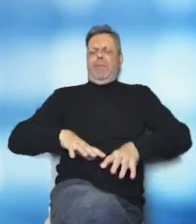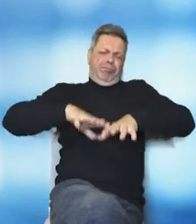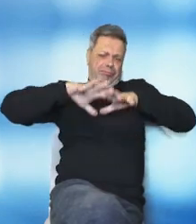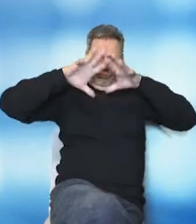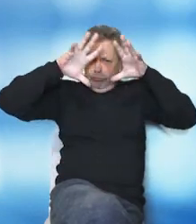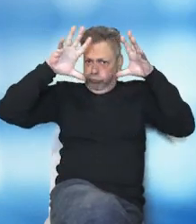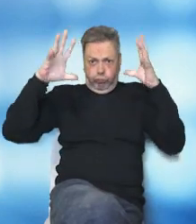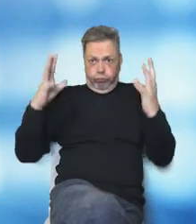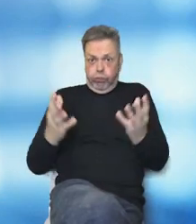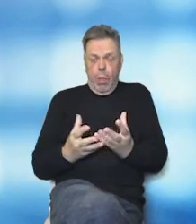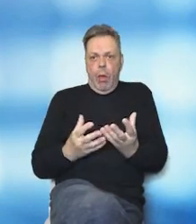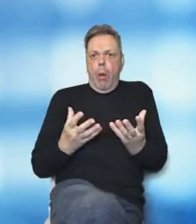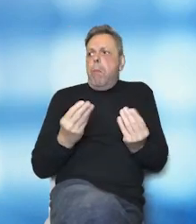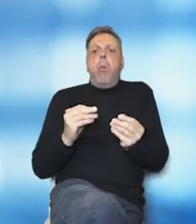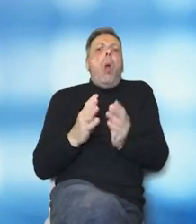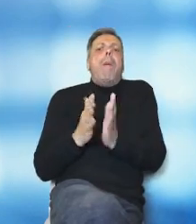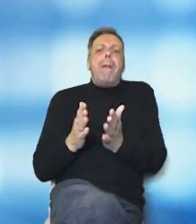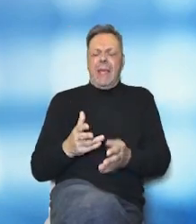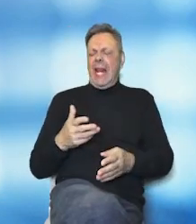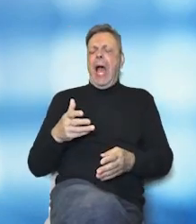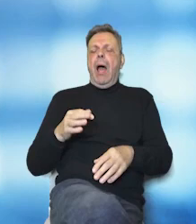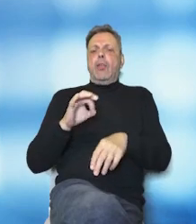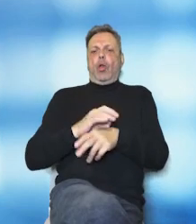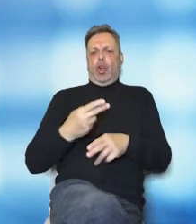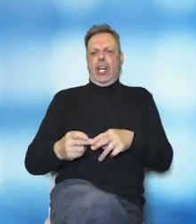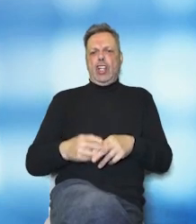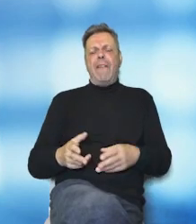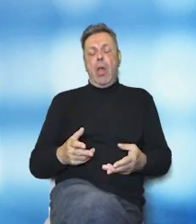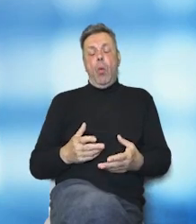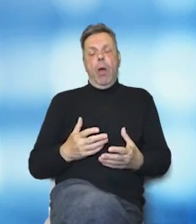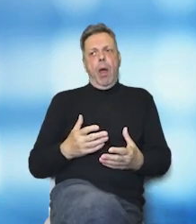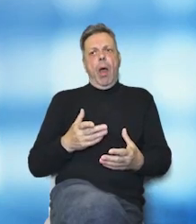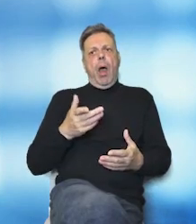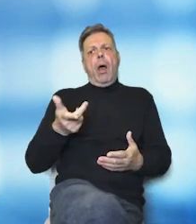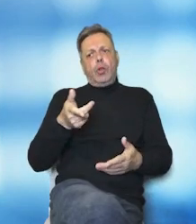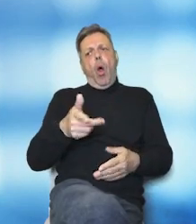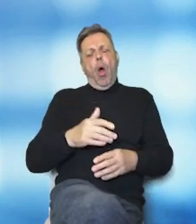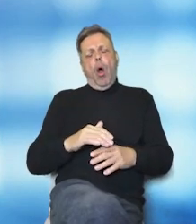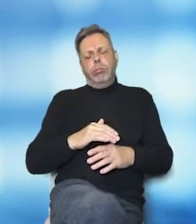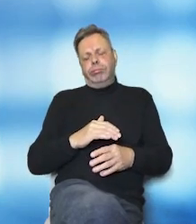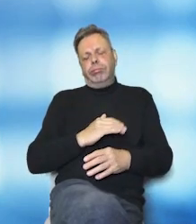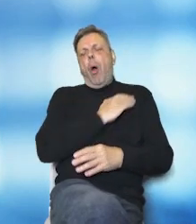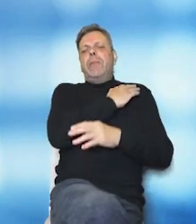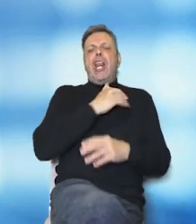nezamisliv broj papirologije rješavaju. Velik dio toga opterećuje